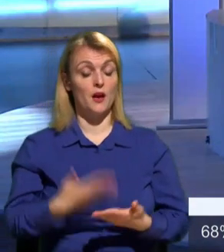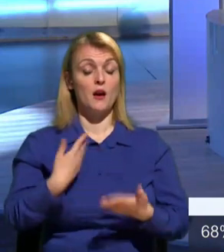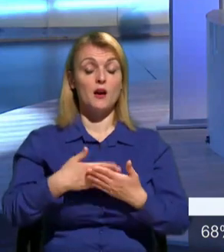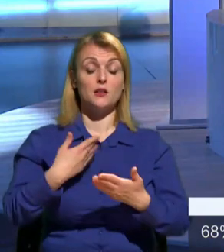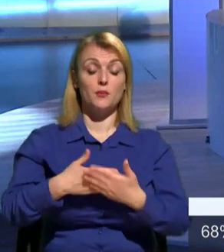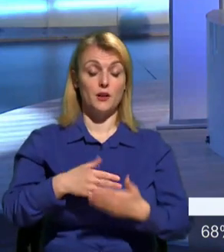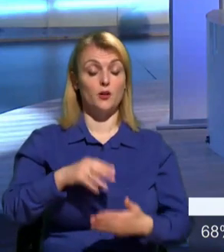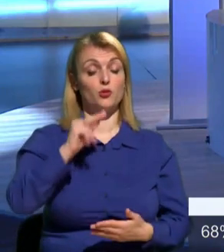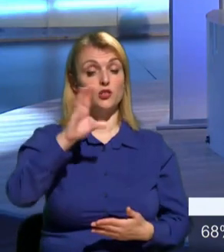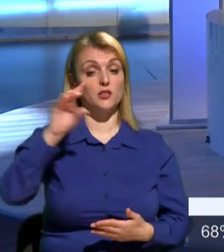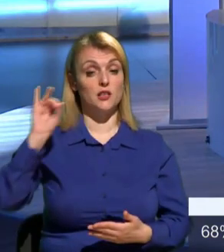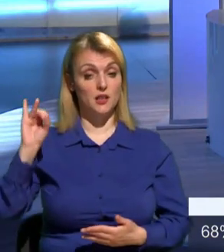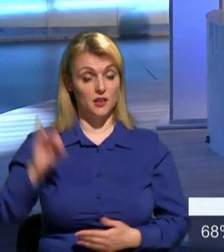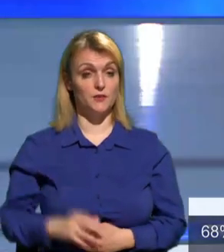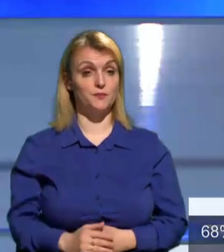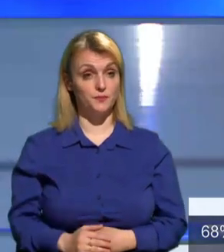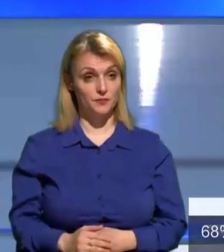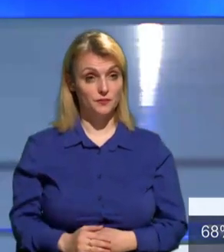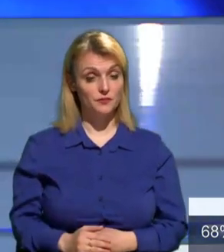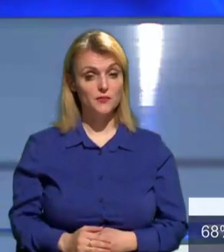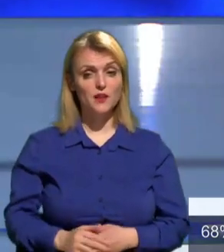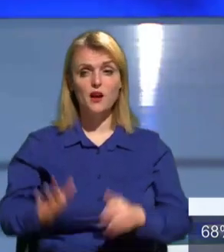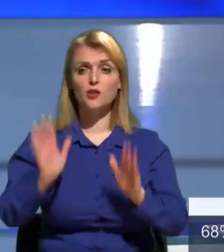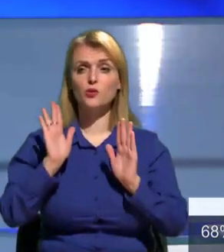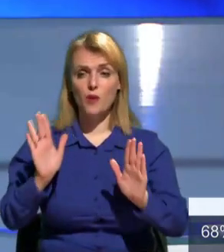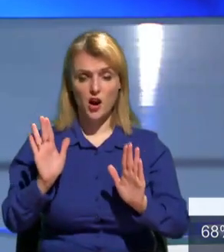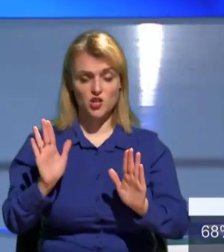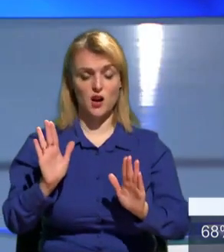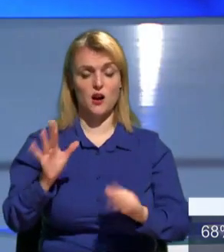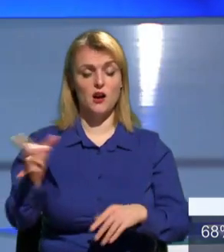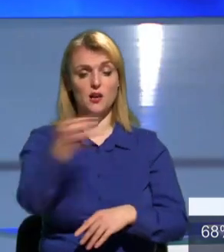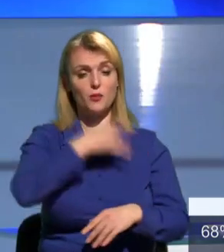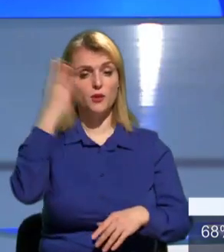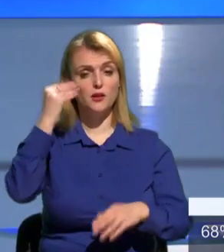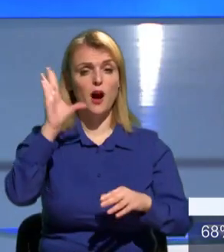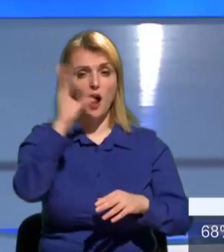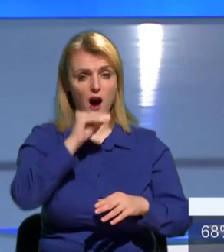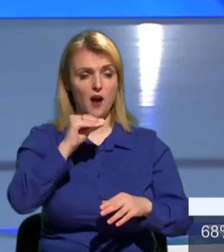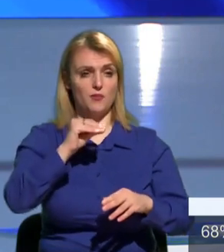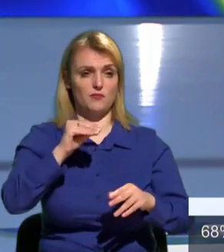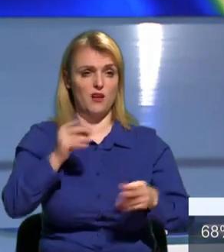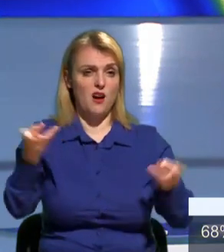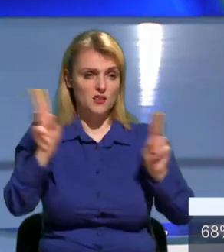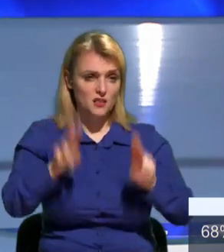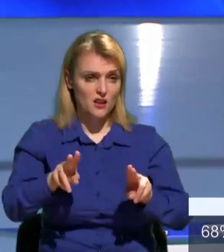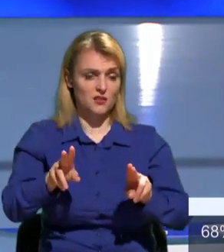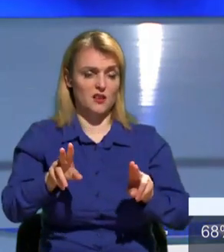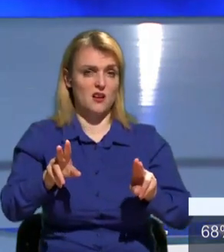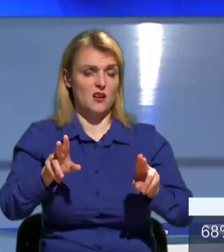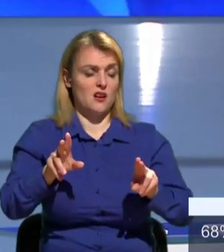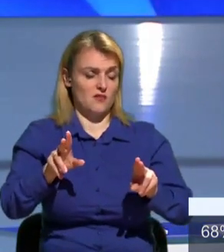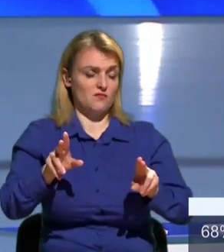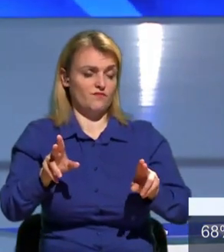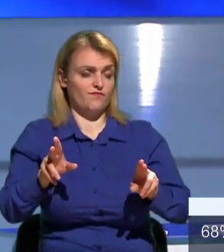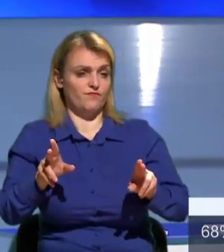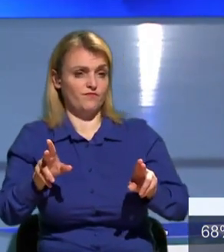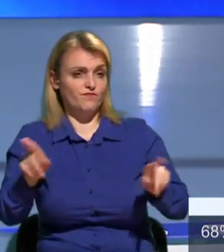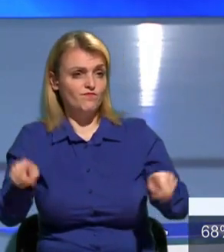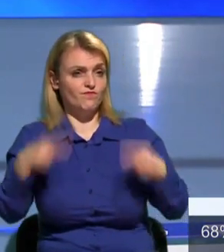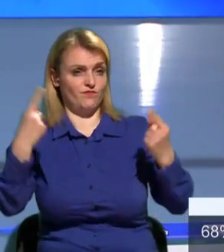Comitatea Statelor Independente. Deoarece doar așa Moldova poate să supraviețuiască. Eu nu întâmplător